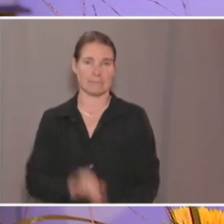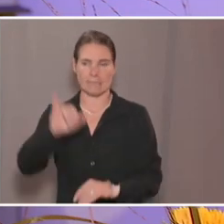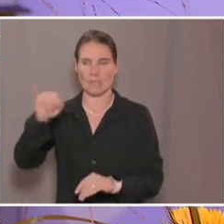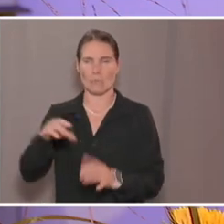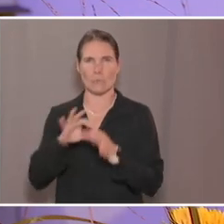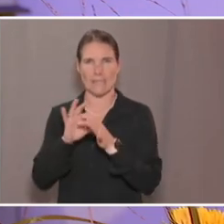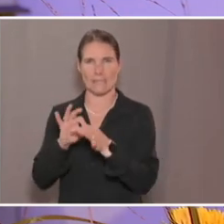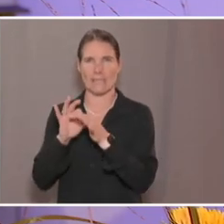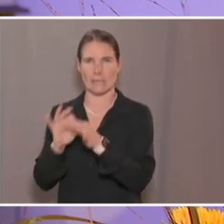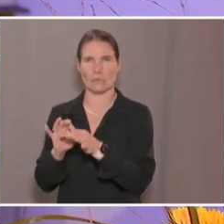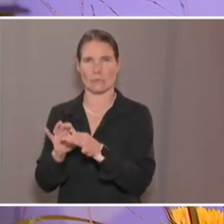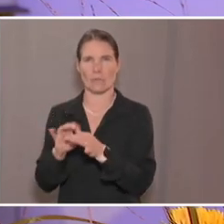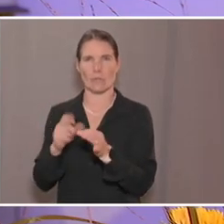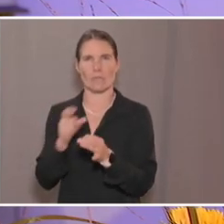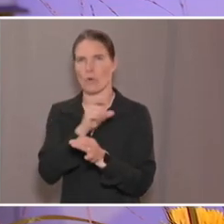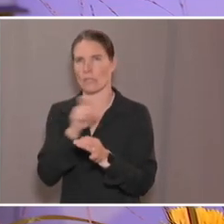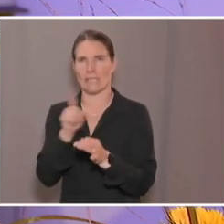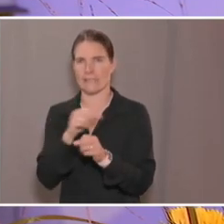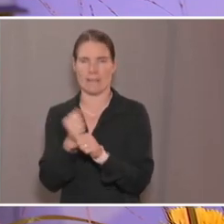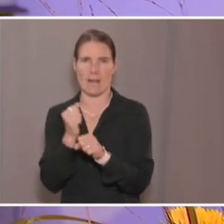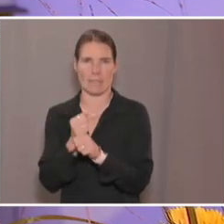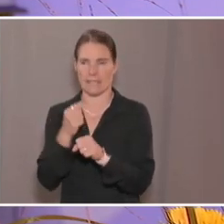konnte wochenlang gar nicht richtig auf die Baustelle.